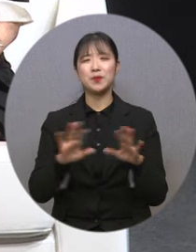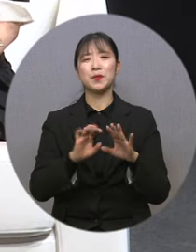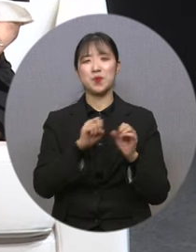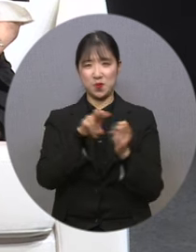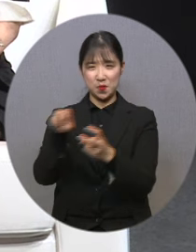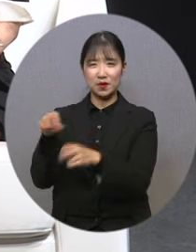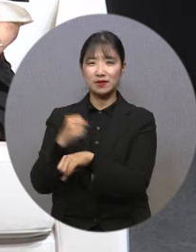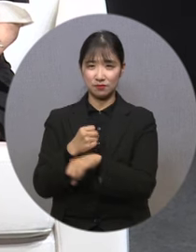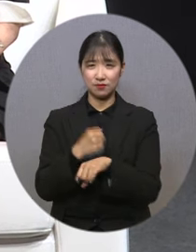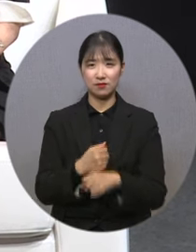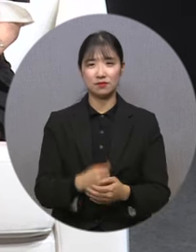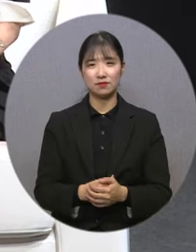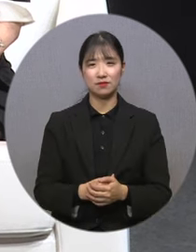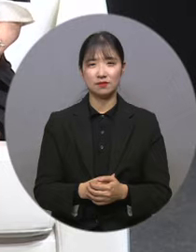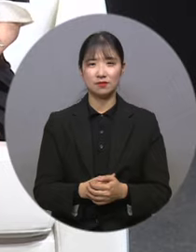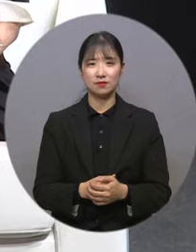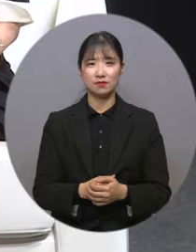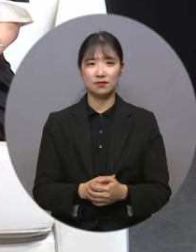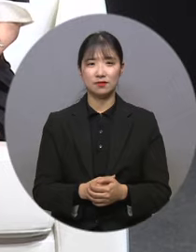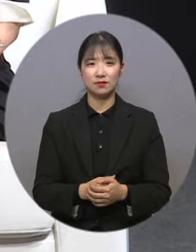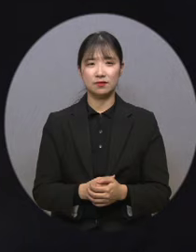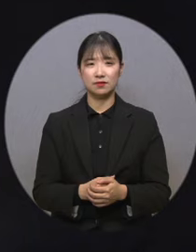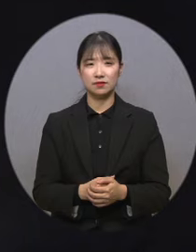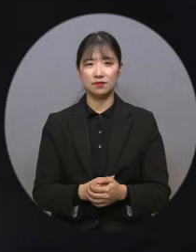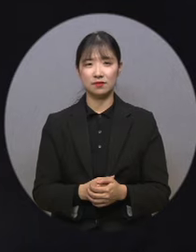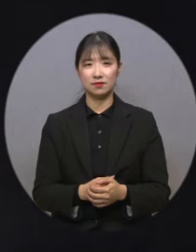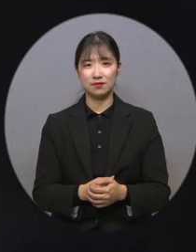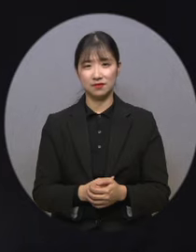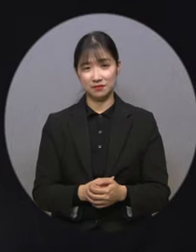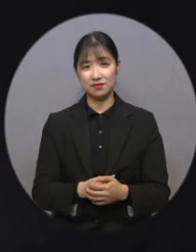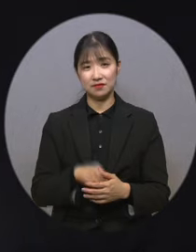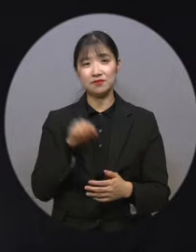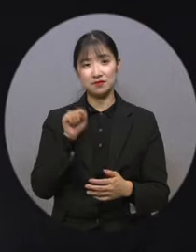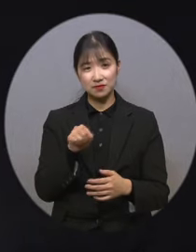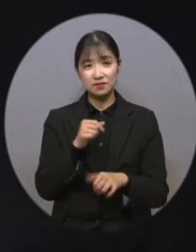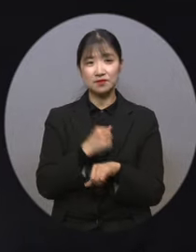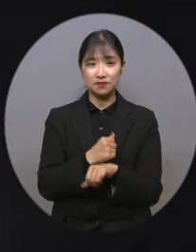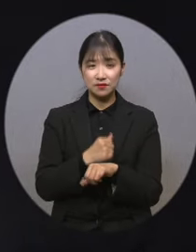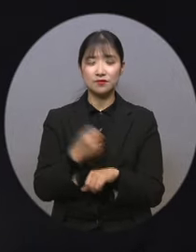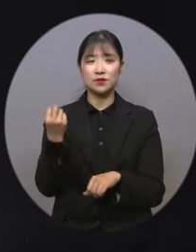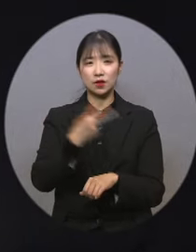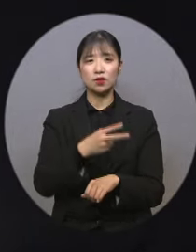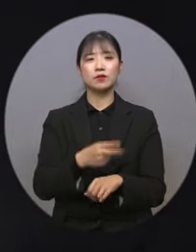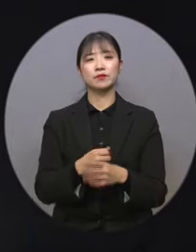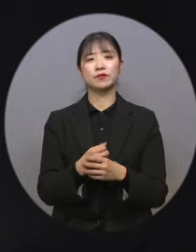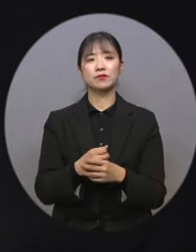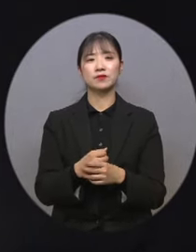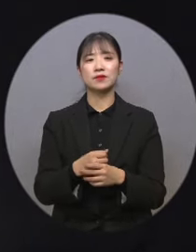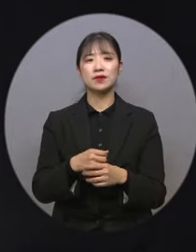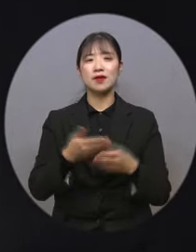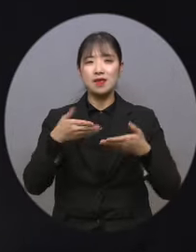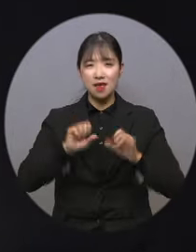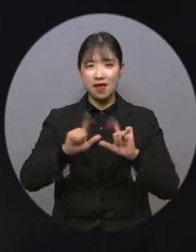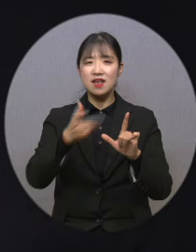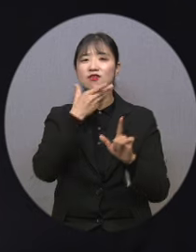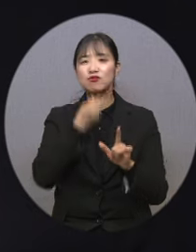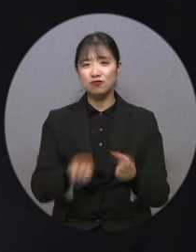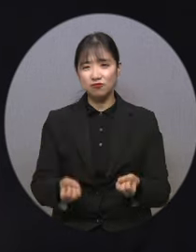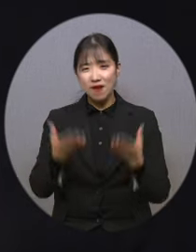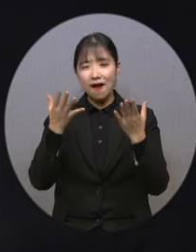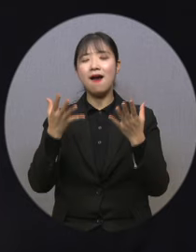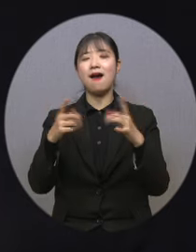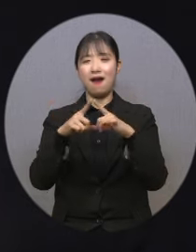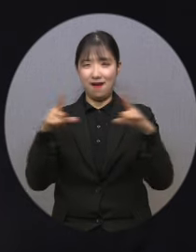생일날 딱딱 도 차례야 악의 좀 그렇게 거기에 돈 10만원 대통령이 생일 축하카드